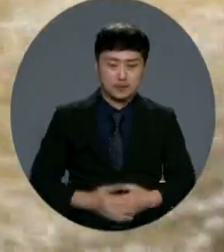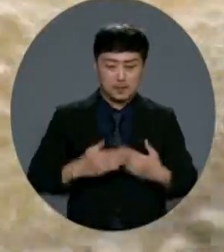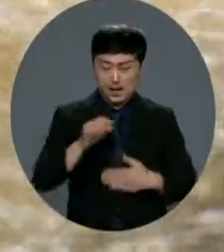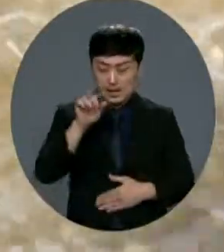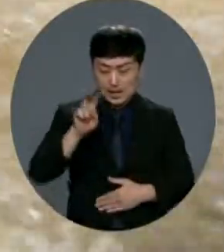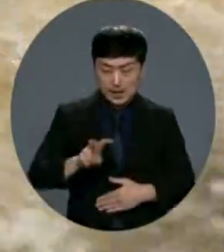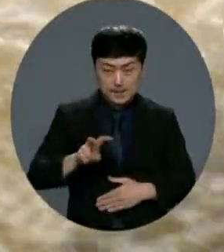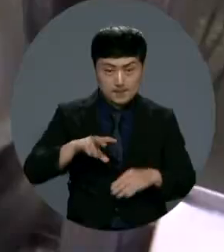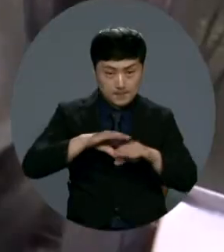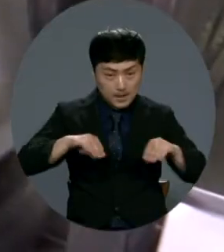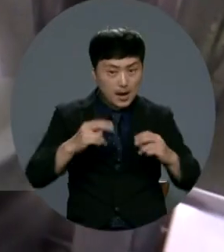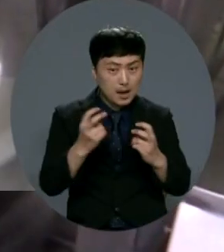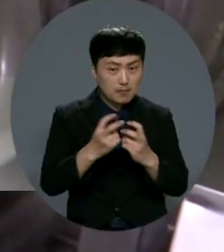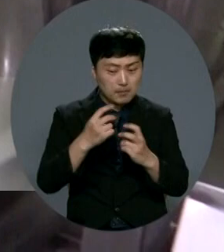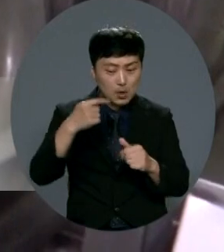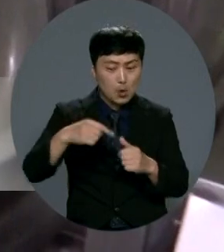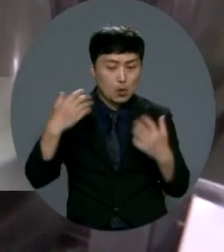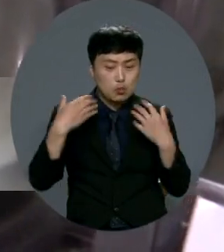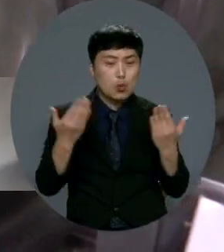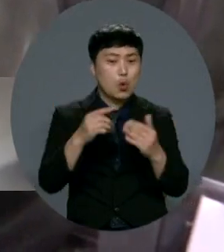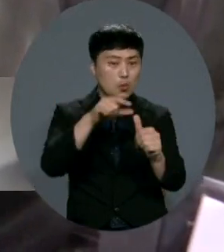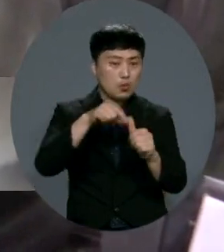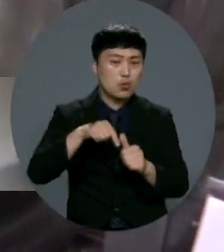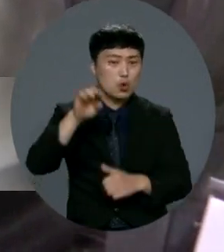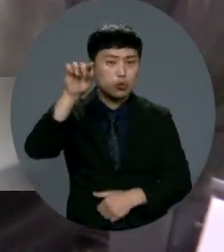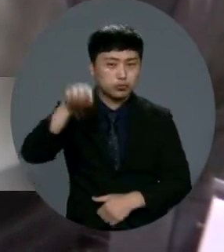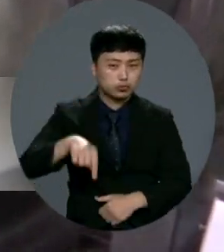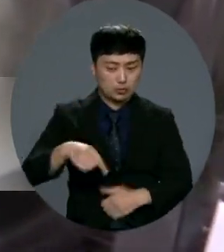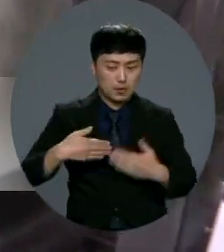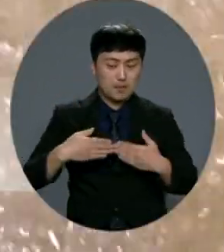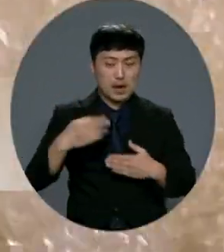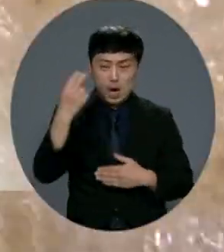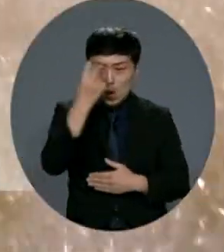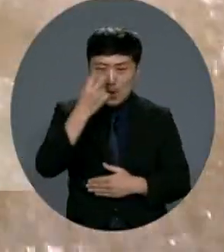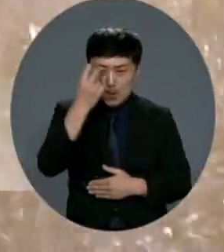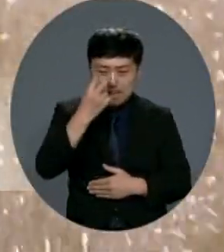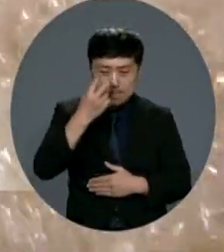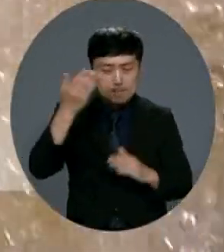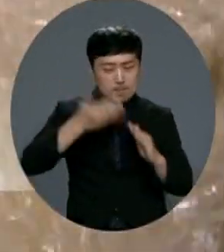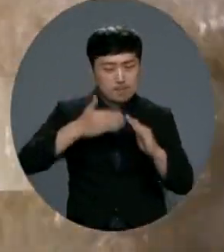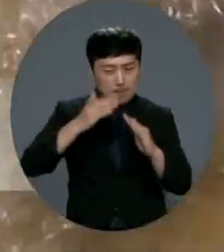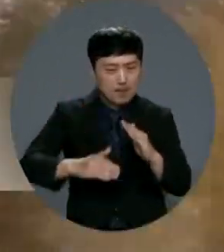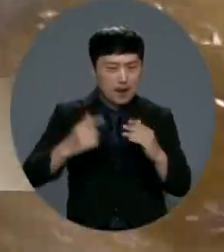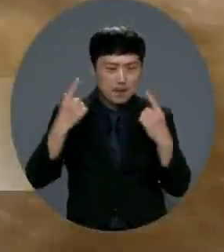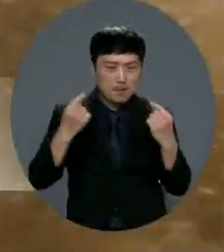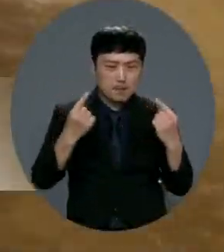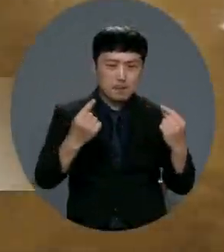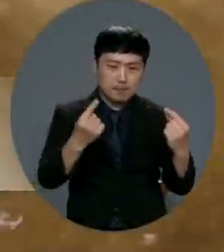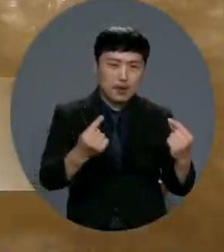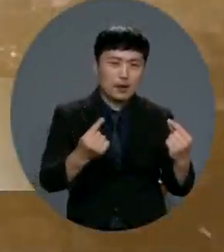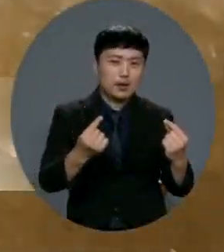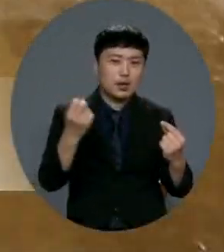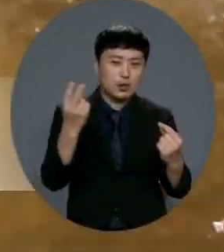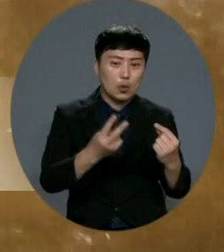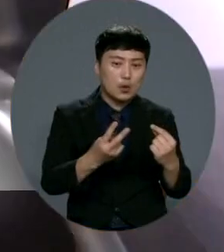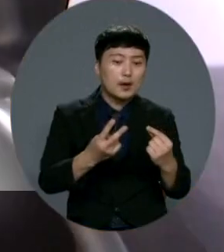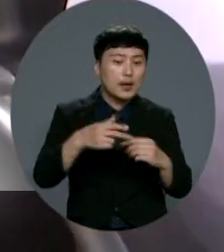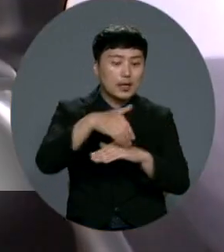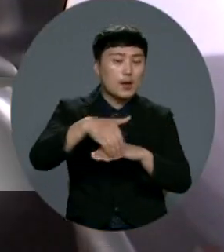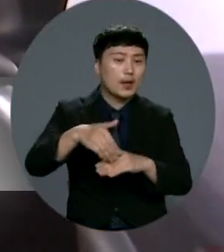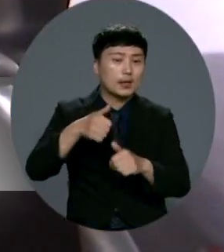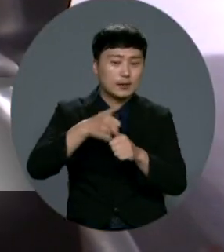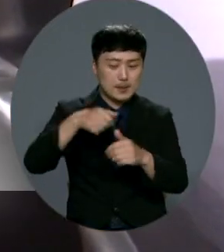폐암 대책에 대해서도 교육부 고용노동부에서 폐암 검진 전기실시 방안을 마련하고 있으며 방안에 따라